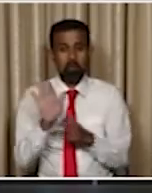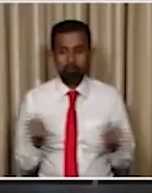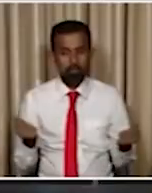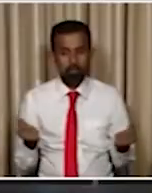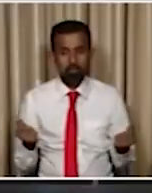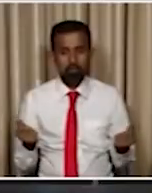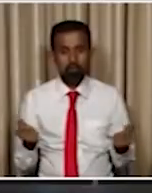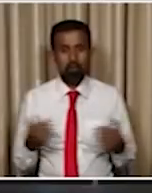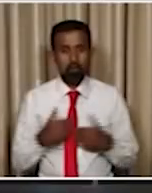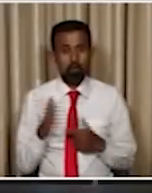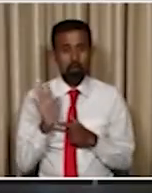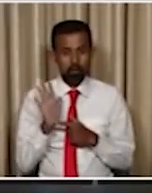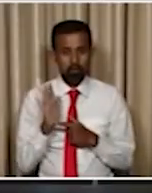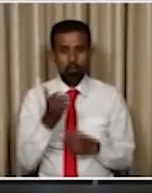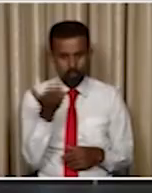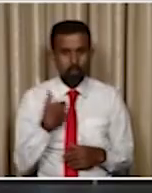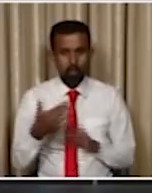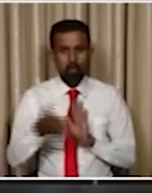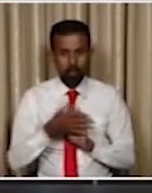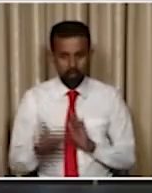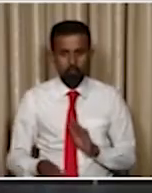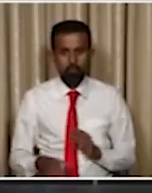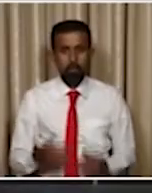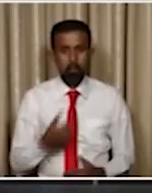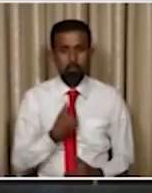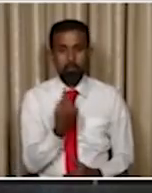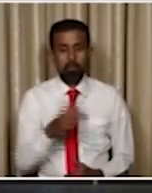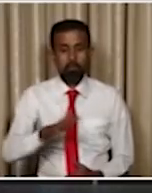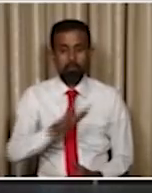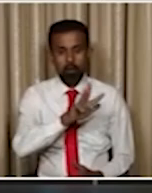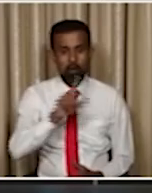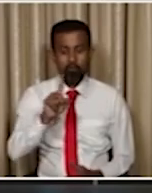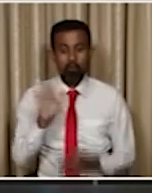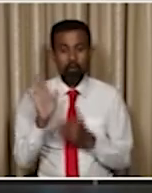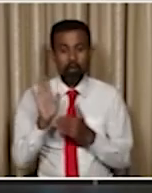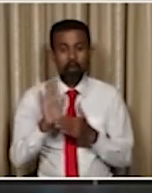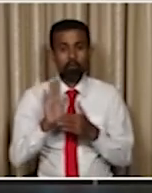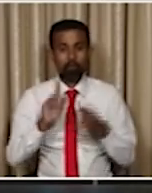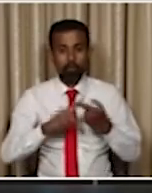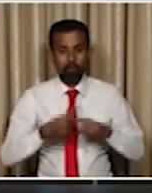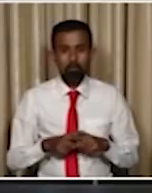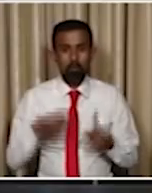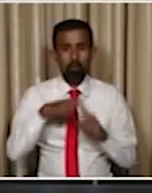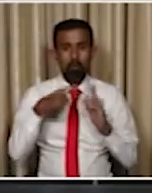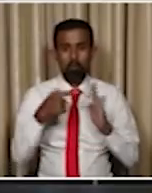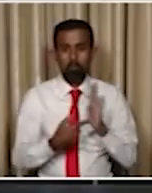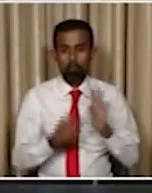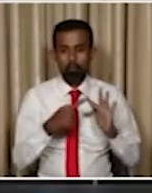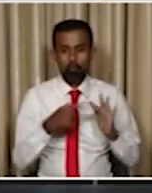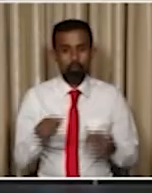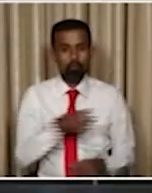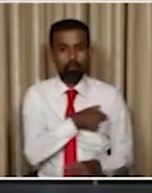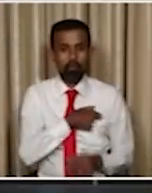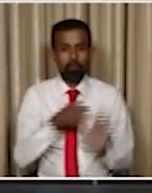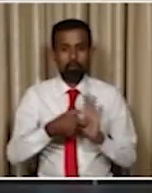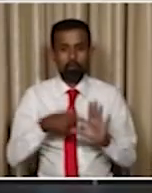නෑ වැඩි දෙනා. අපි අත ලකුණ දැන් ඔබතුමාත් හිටියනේ අපිත් එක්ක. මම 1991 අත ලකුණෙන් තරම් කළා ආවේ නකොට්ටේ නගර සභාවට. දැන් මේකේ නායක වෙන්න